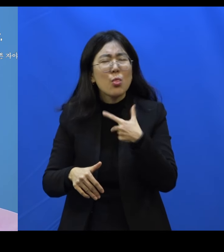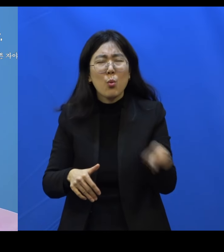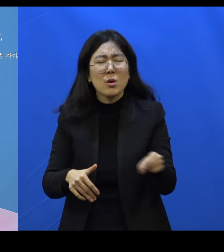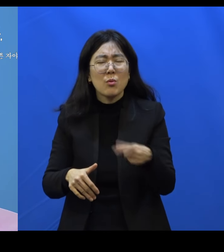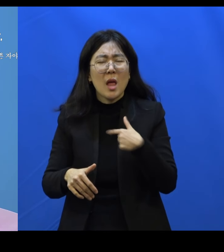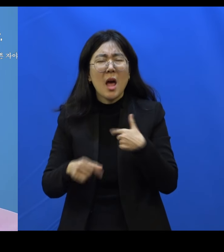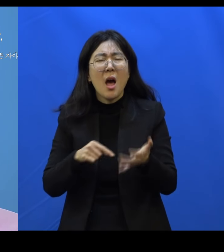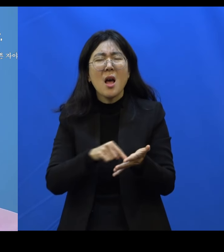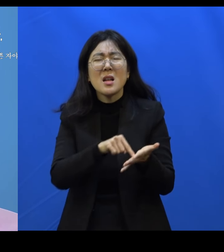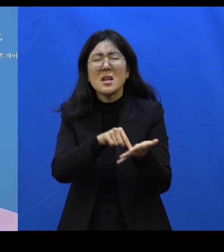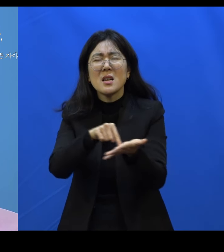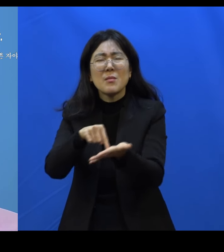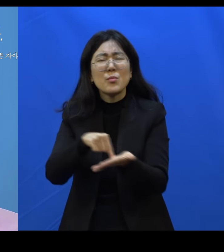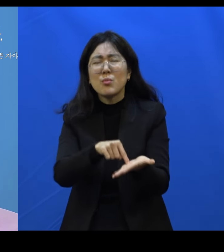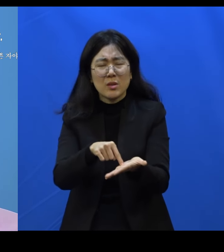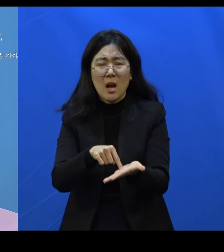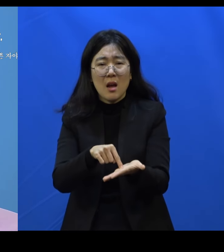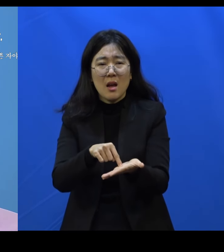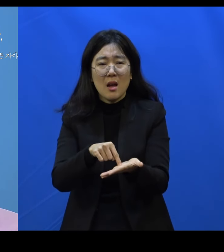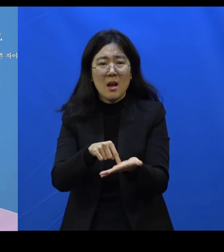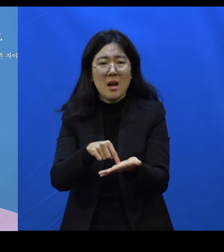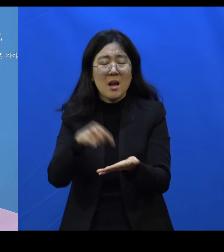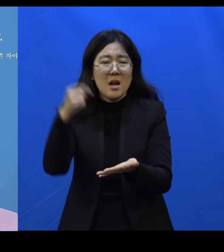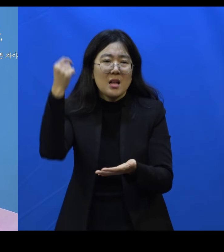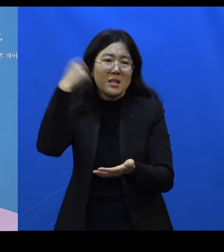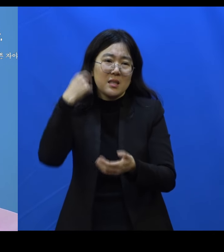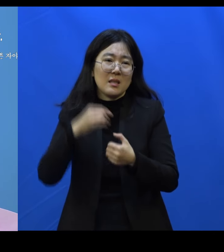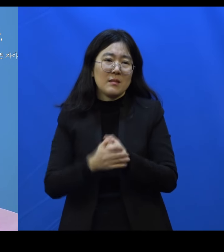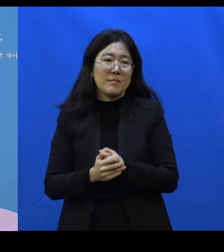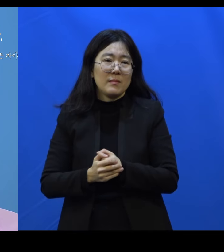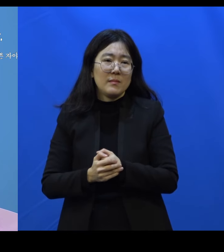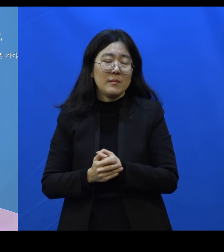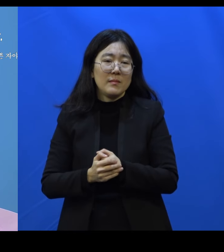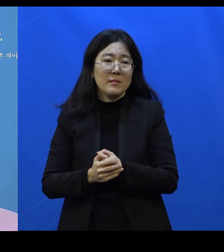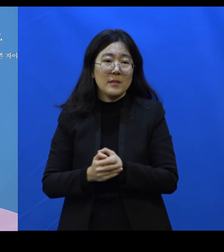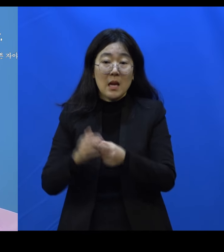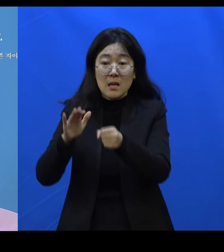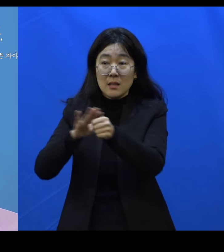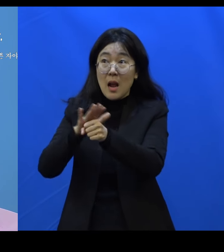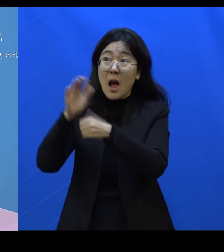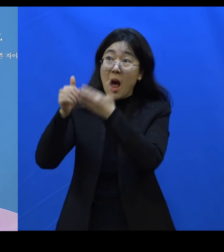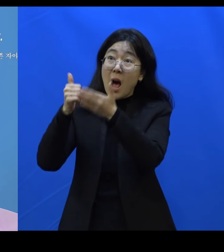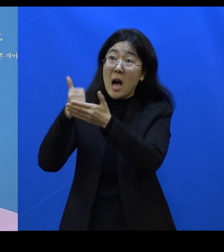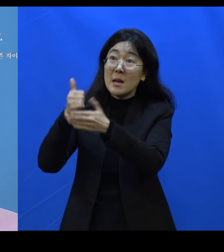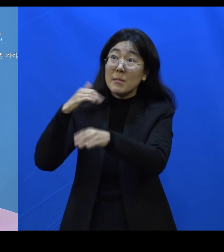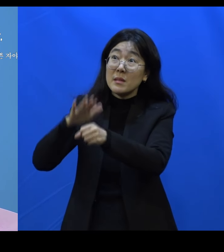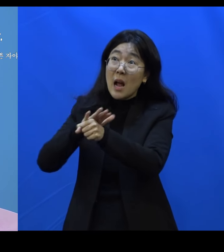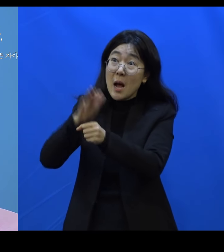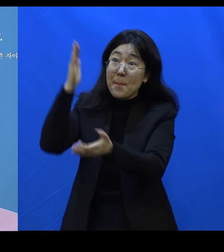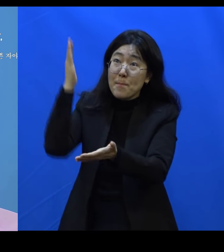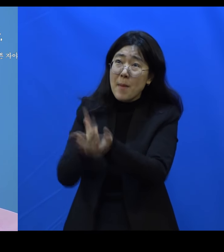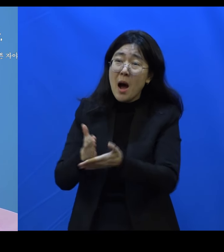고아 같은 듯한 느낌, 나는 아무것도 아니다라고 하는 그 감정.